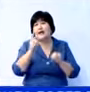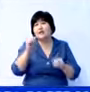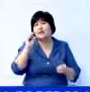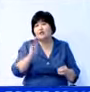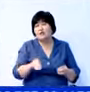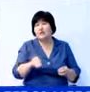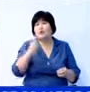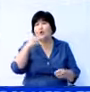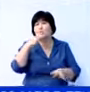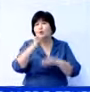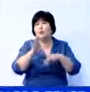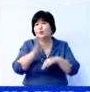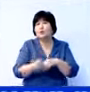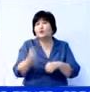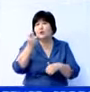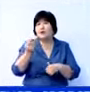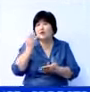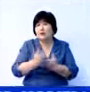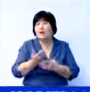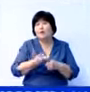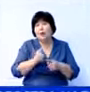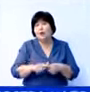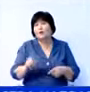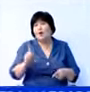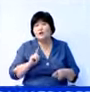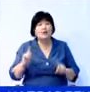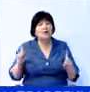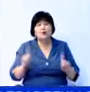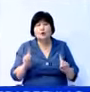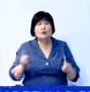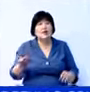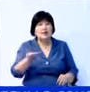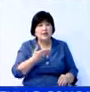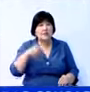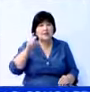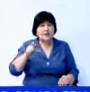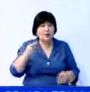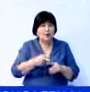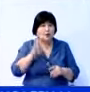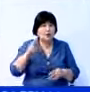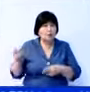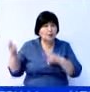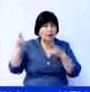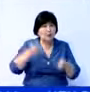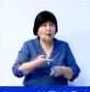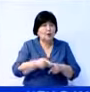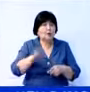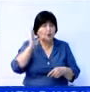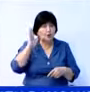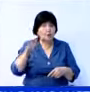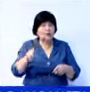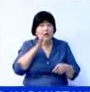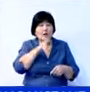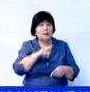тысяч в сутки. Поэтому ожидается, что наши граждане, которые будут прибывать, они тоже будут в